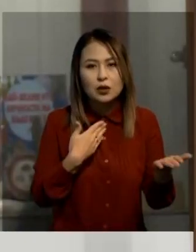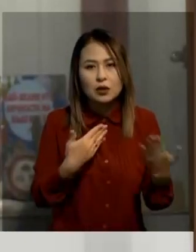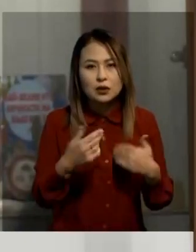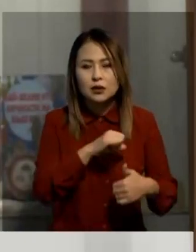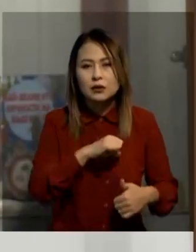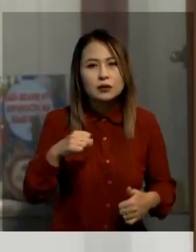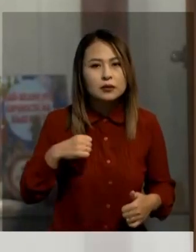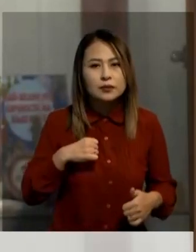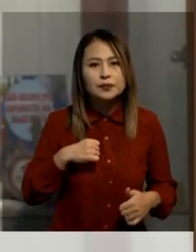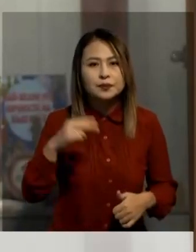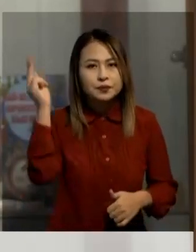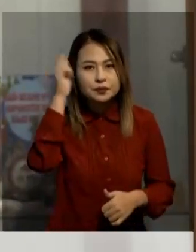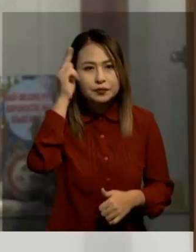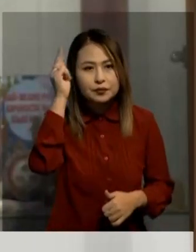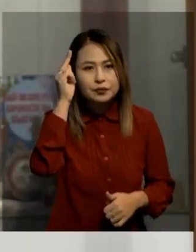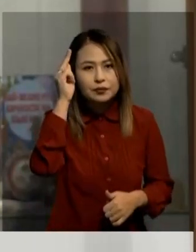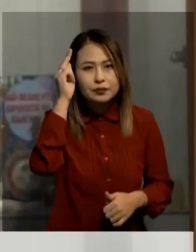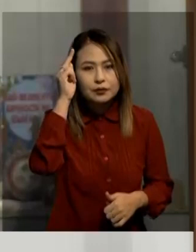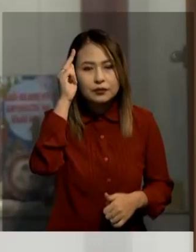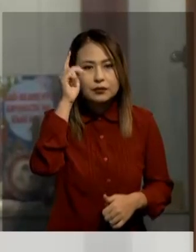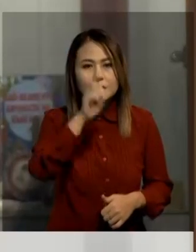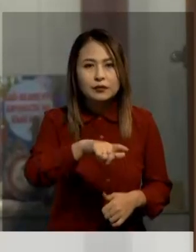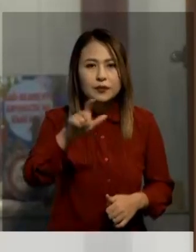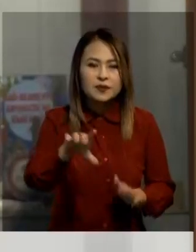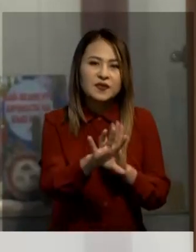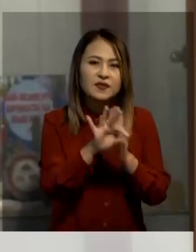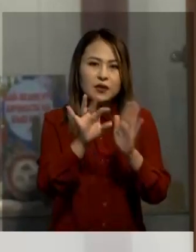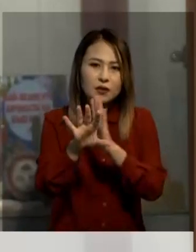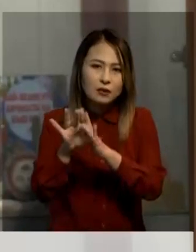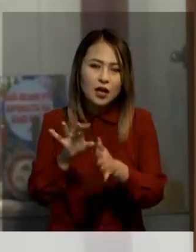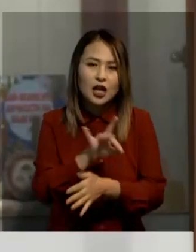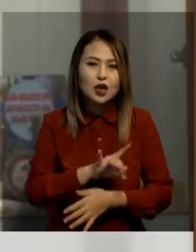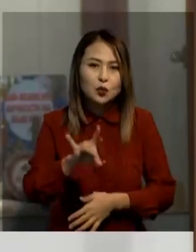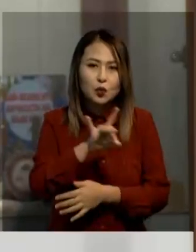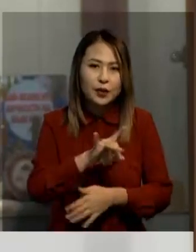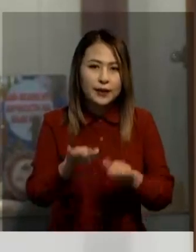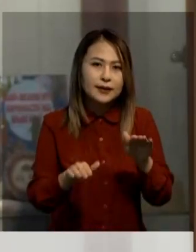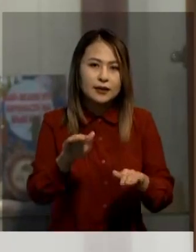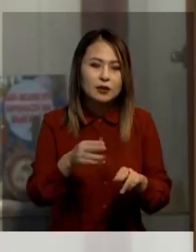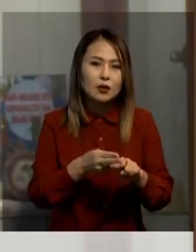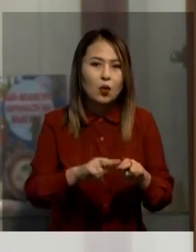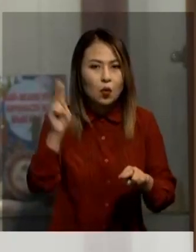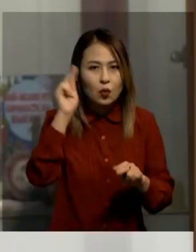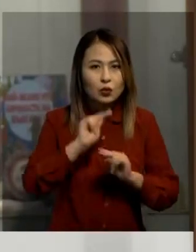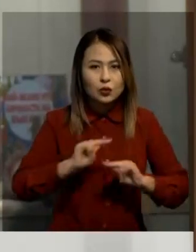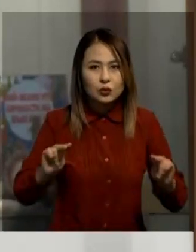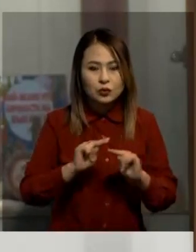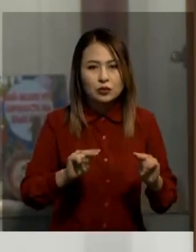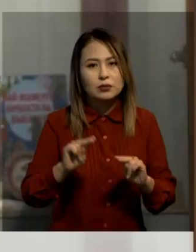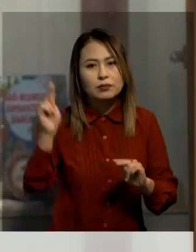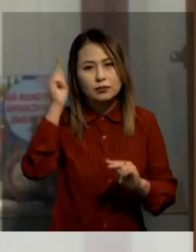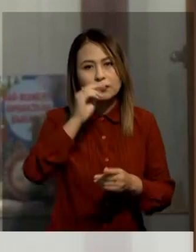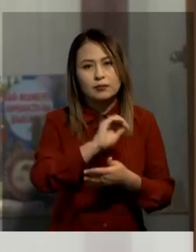ең білімді азаматтарды таңдап алып, республика деңгейінде оқытып, жалпы